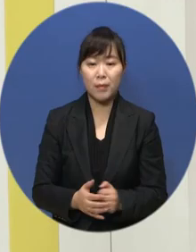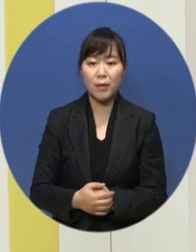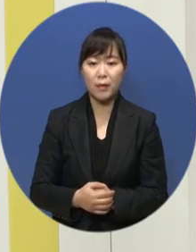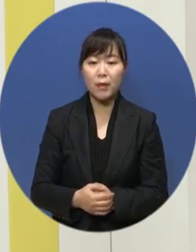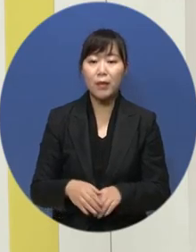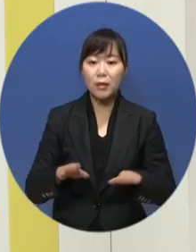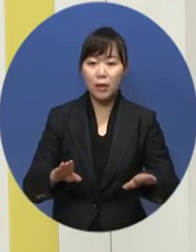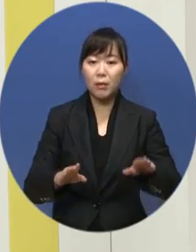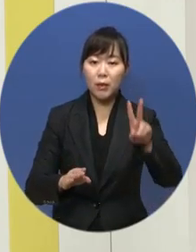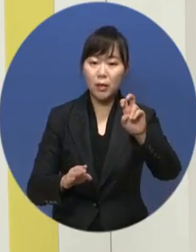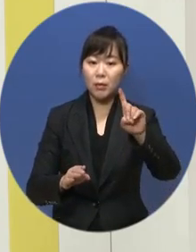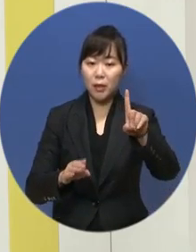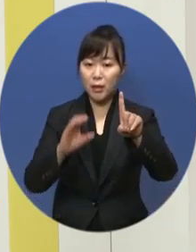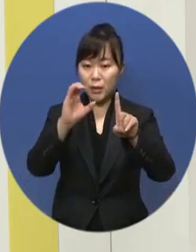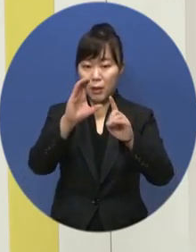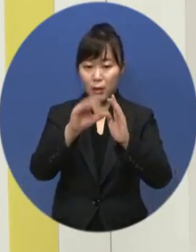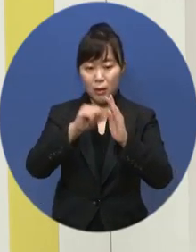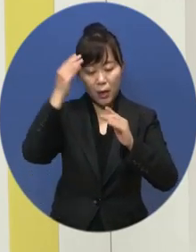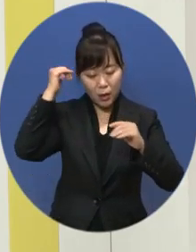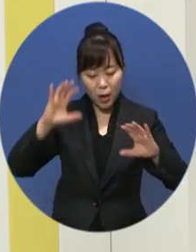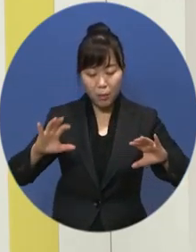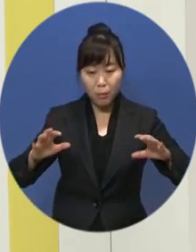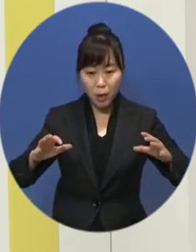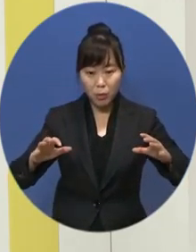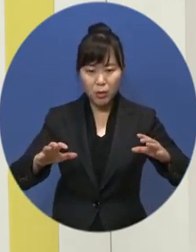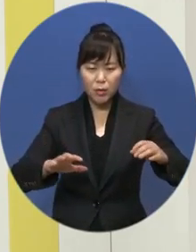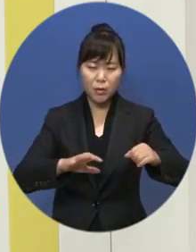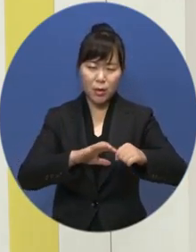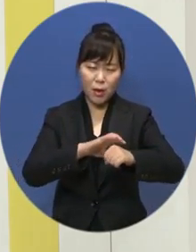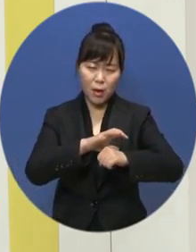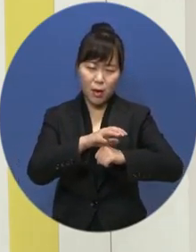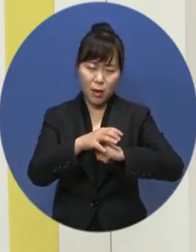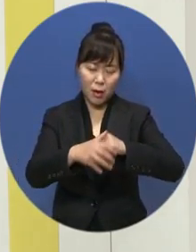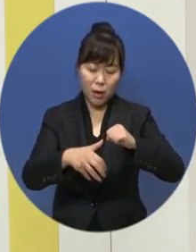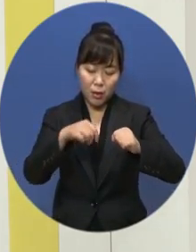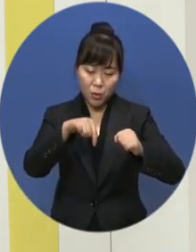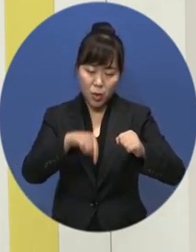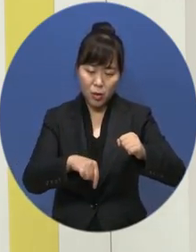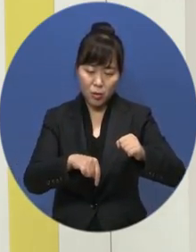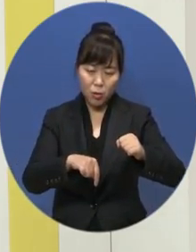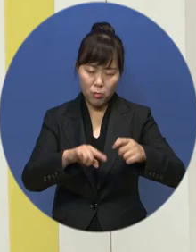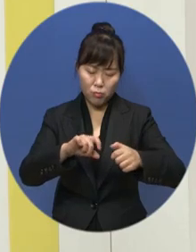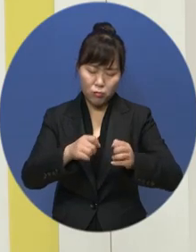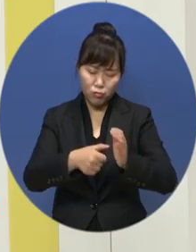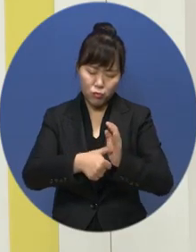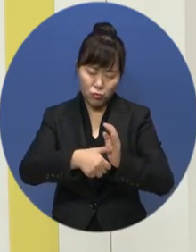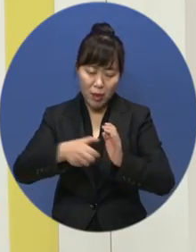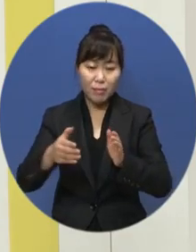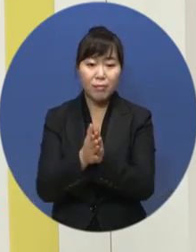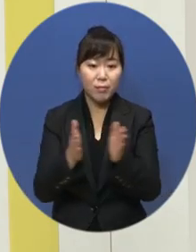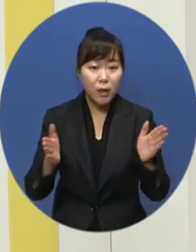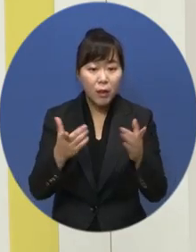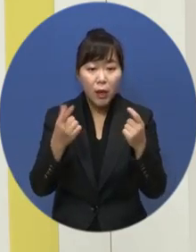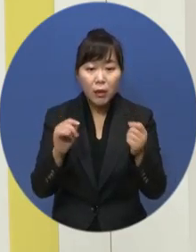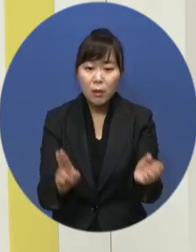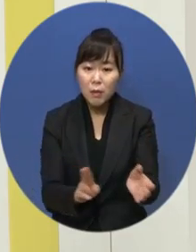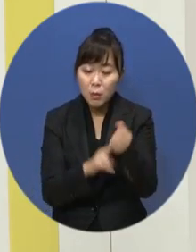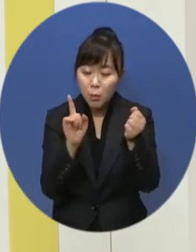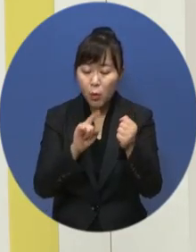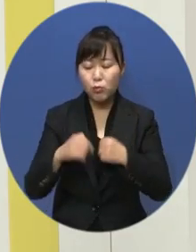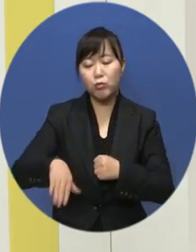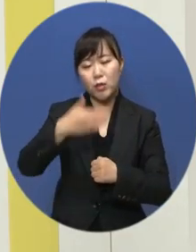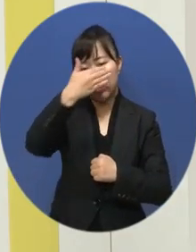이제 21세기의 대한민국은 세계 속에 뜨기 시작했습니다. 이런 기적은 우리